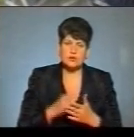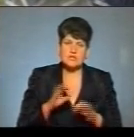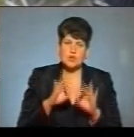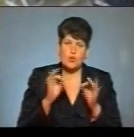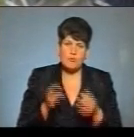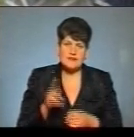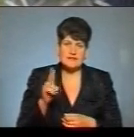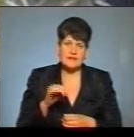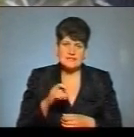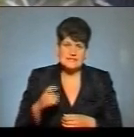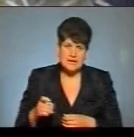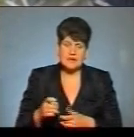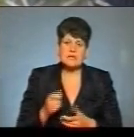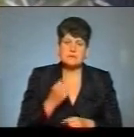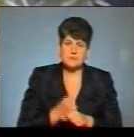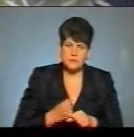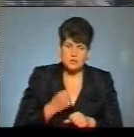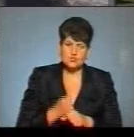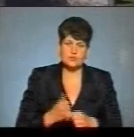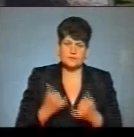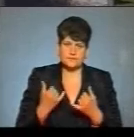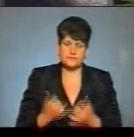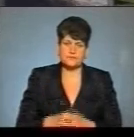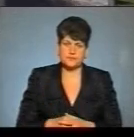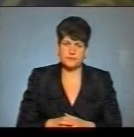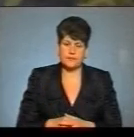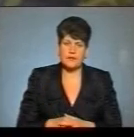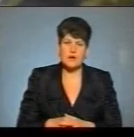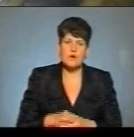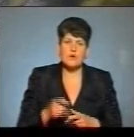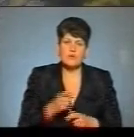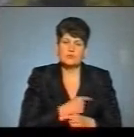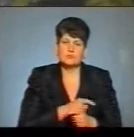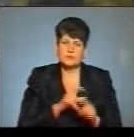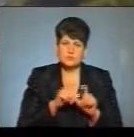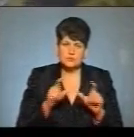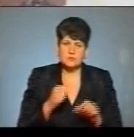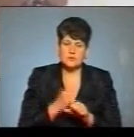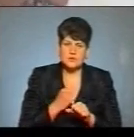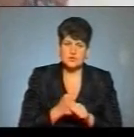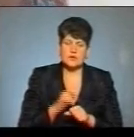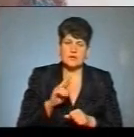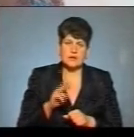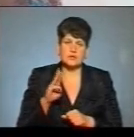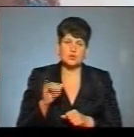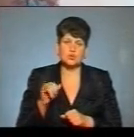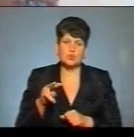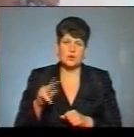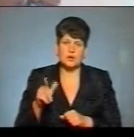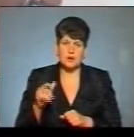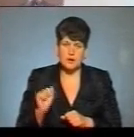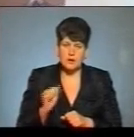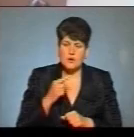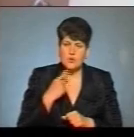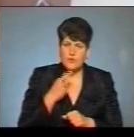цех, який працює, бо мусить виробляти продукцію. У фельдшерсько-акушерському пункті працює фельдшер Яна Шульга. Розповідає, що у селі